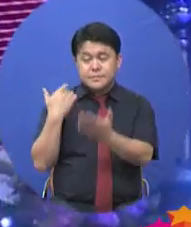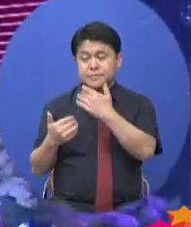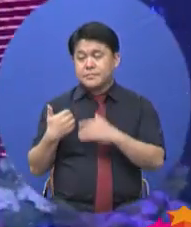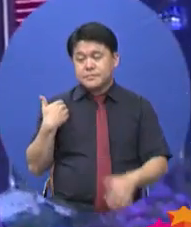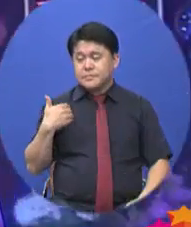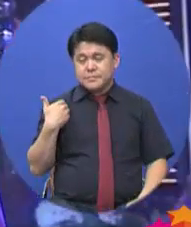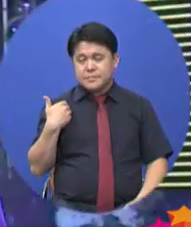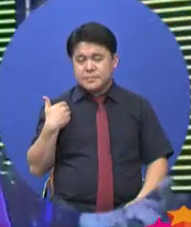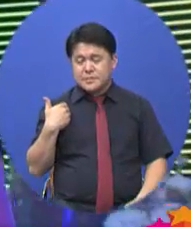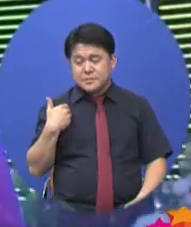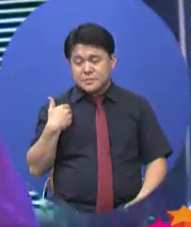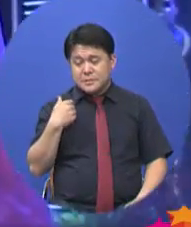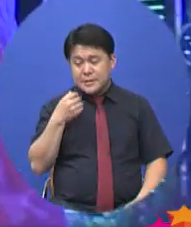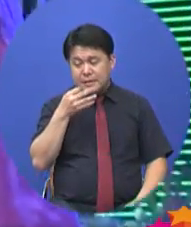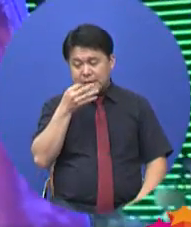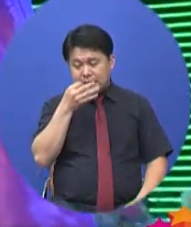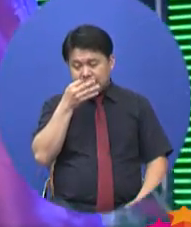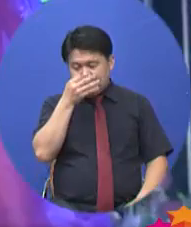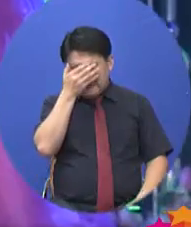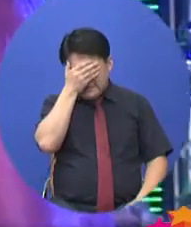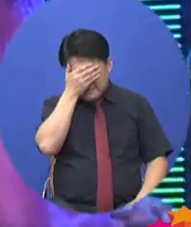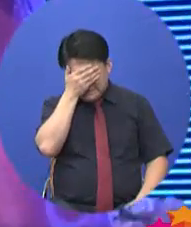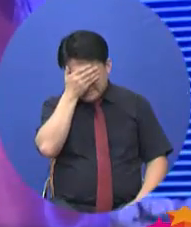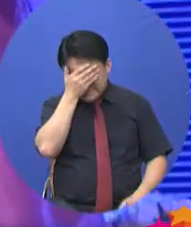그때는 몰랐어요